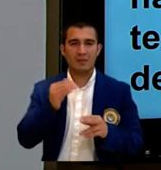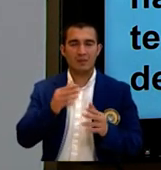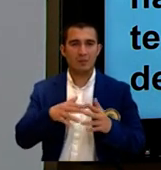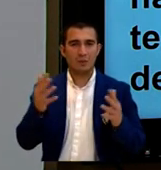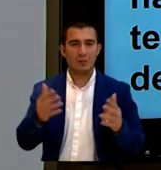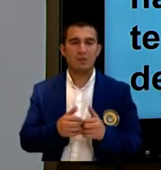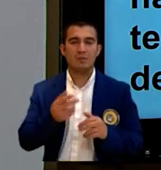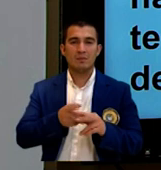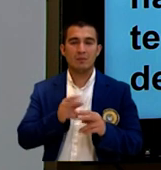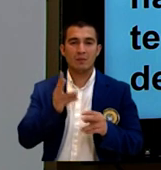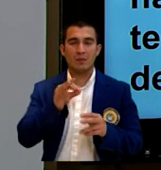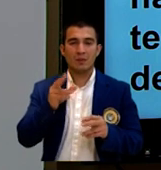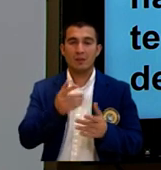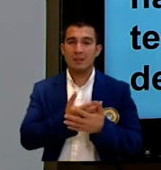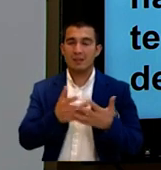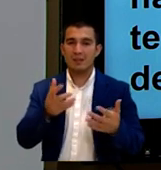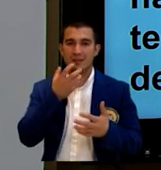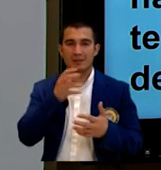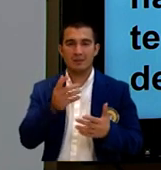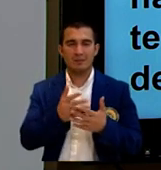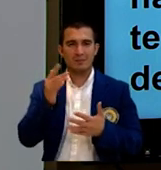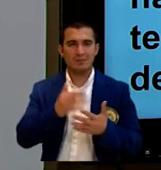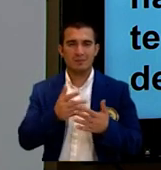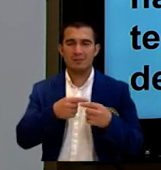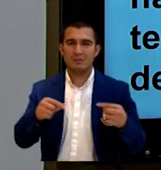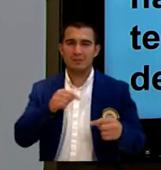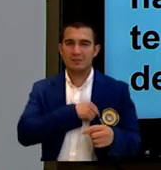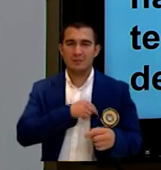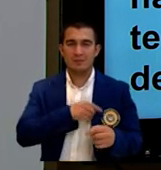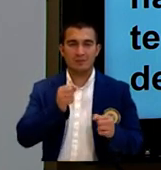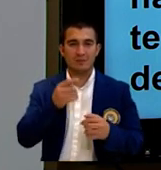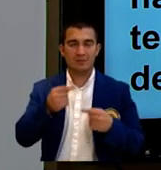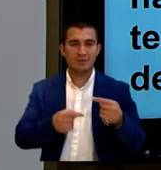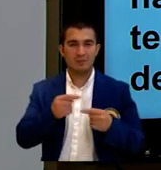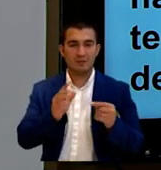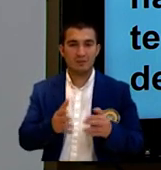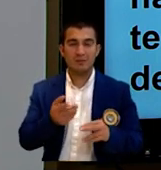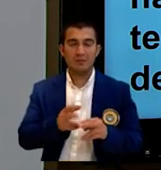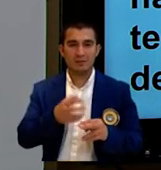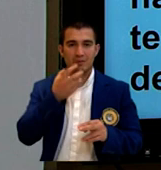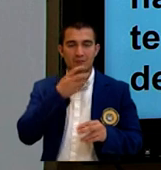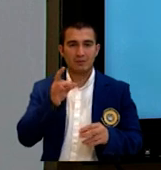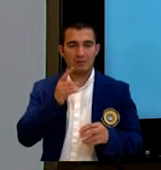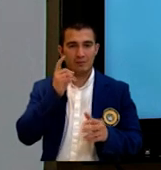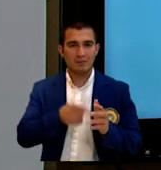hisoblanadi. Moddalarda issiqlik almashinishi natijasida ularning temperaturalari tenglashishi issiqlik muvozanati